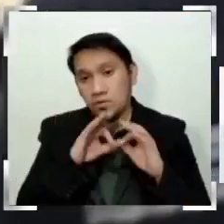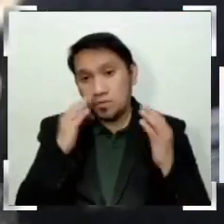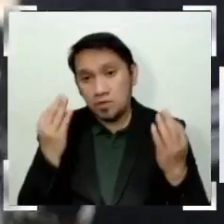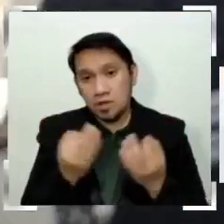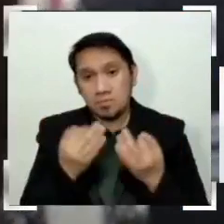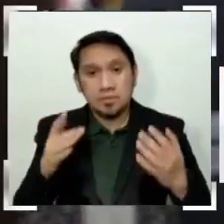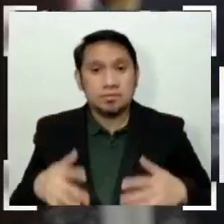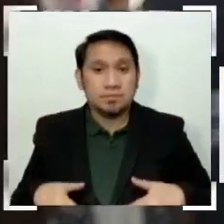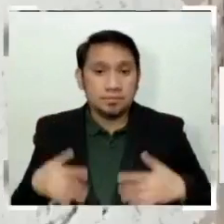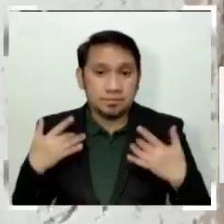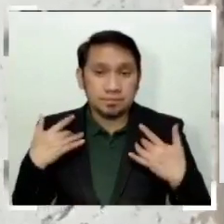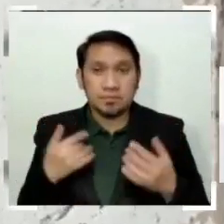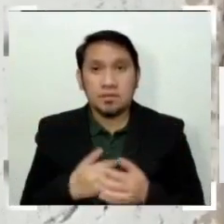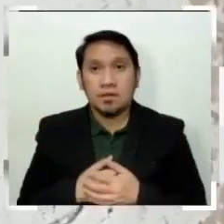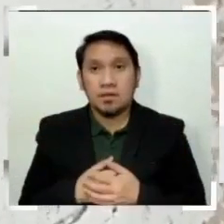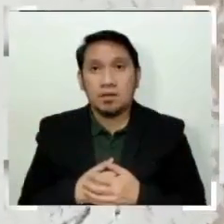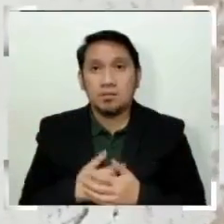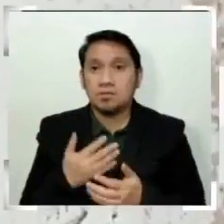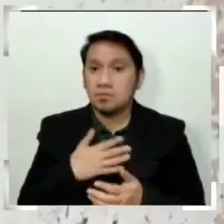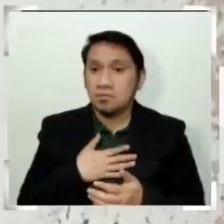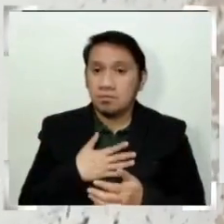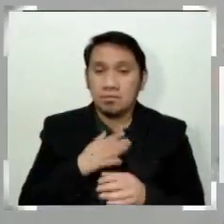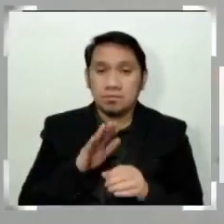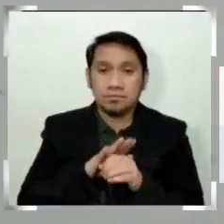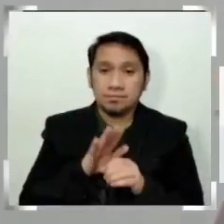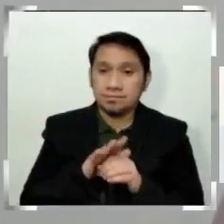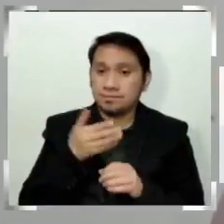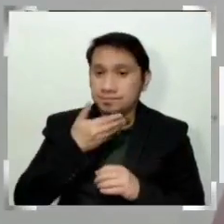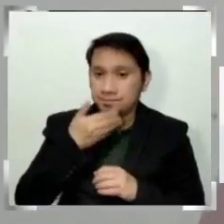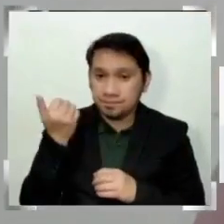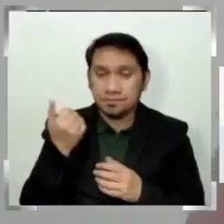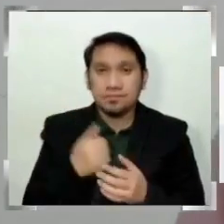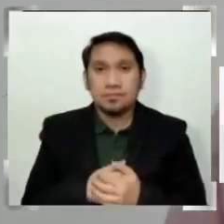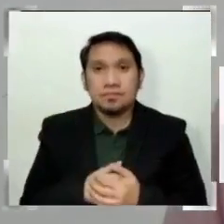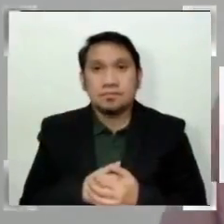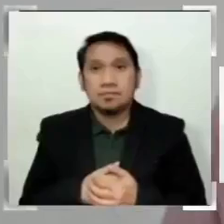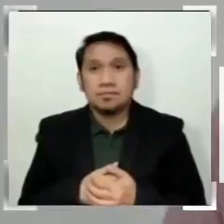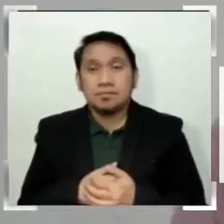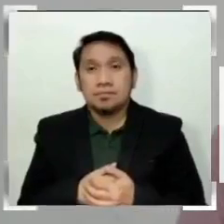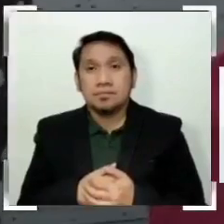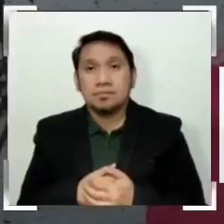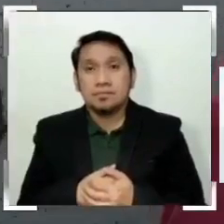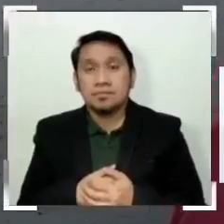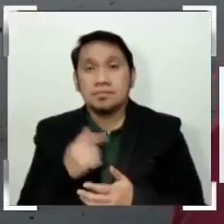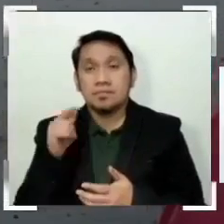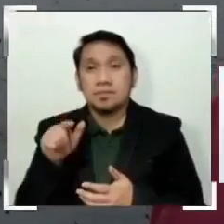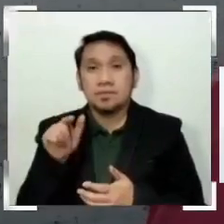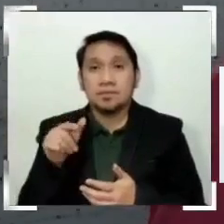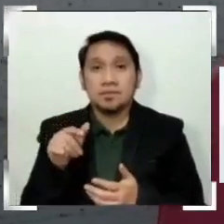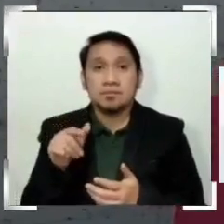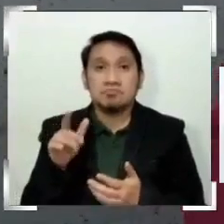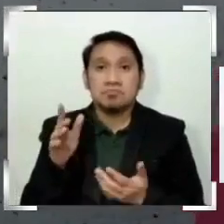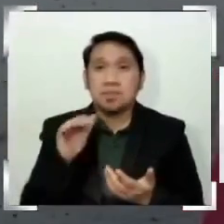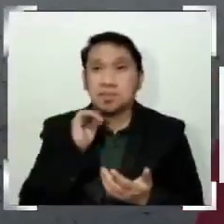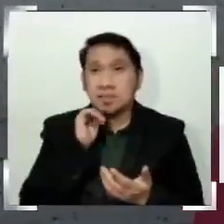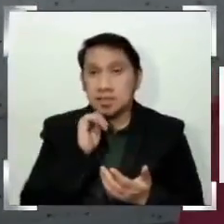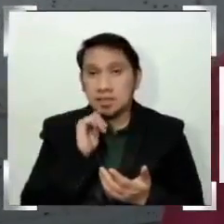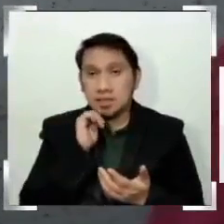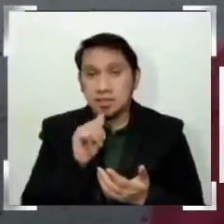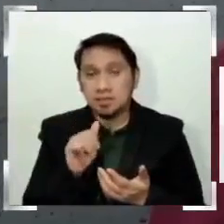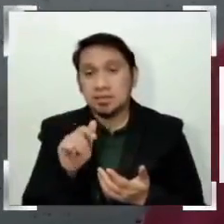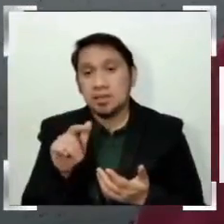Para sa akin, sapat na. Mas malaking tulong na po yun. Yung pagtaas ng sahod, sapat dun sa inflation. Hindi pa sapat yung